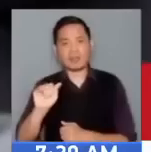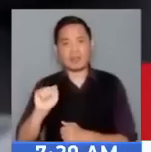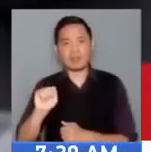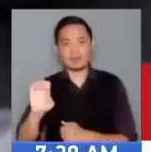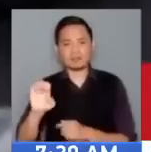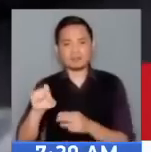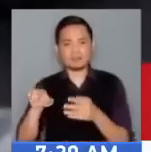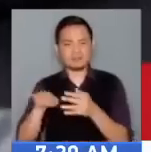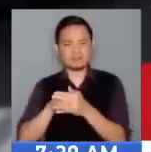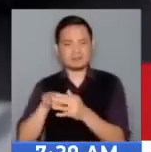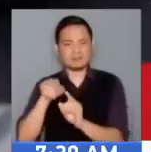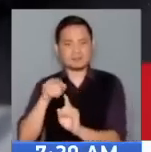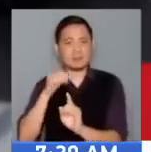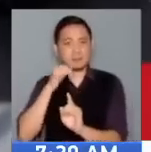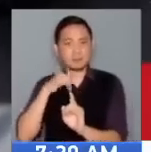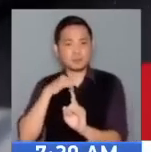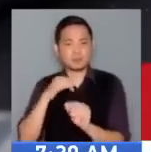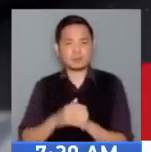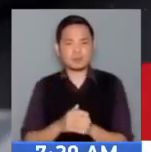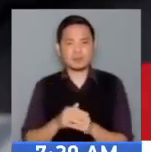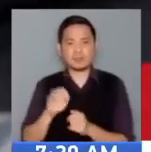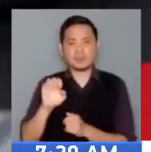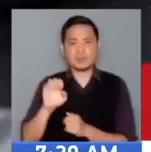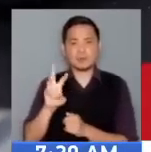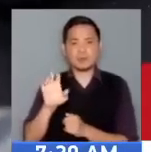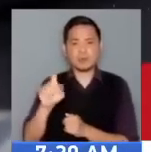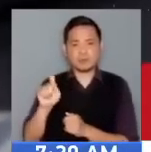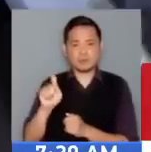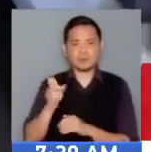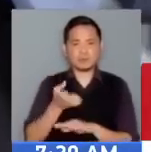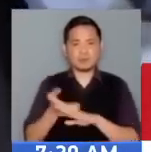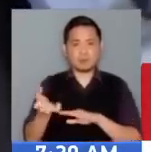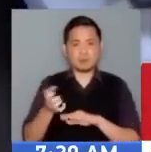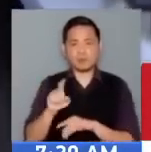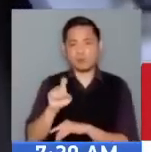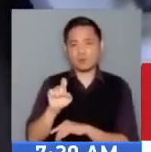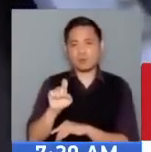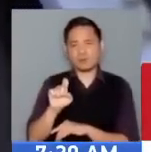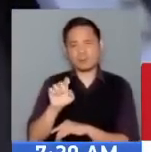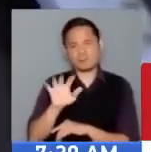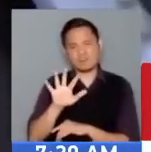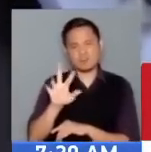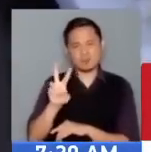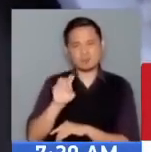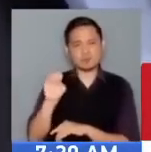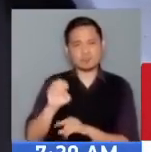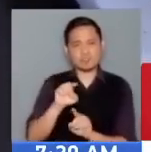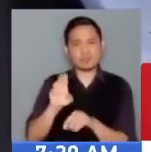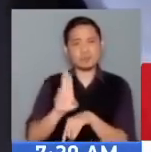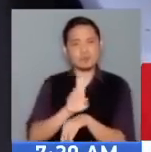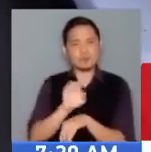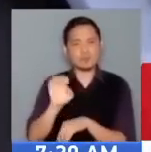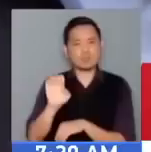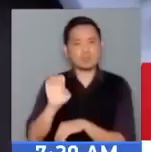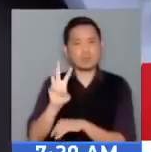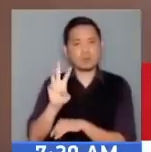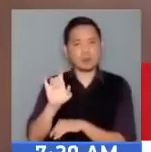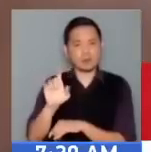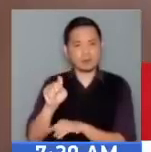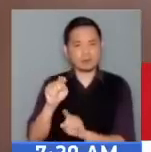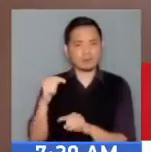scam. Kabilang ang mga ito sa mahigit 152% ng mga kaso ng cybercrime sa Metro Manila mula Enero hanggang Hunyo ngayong